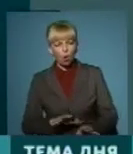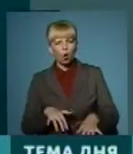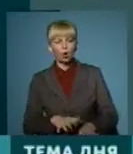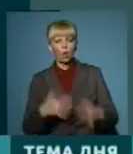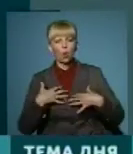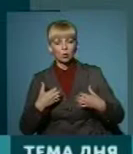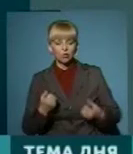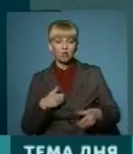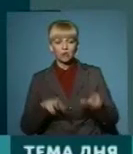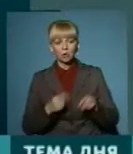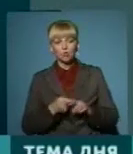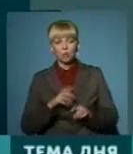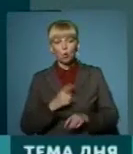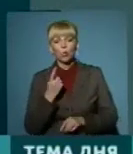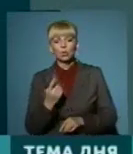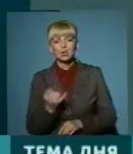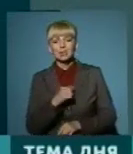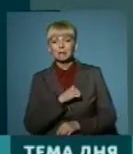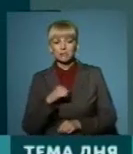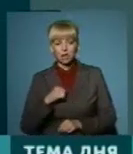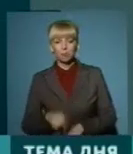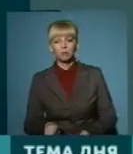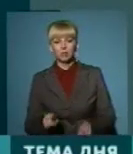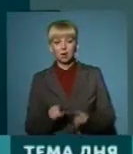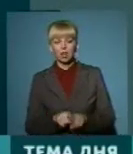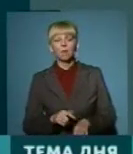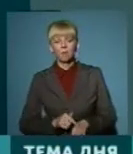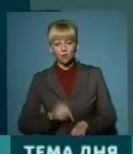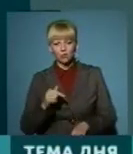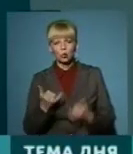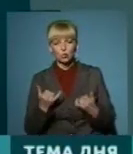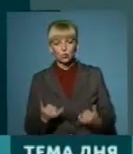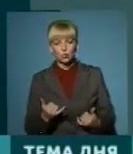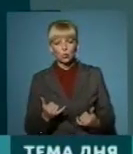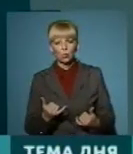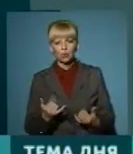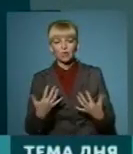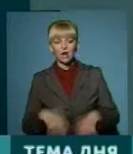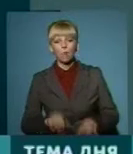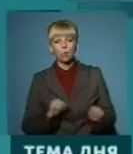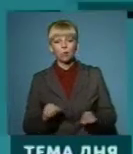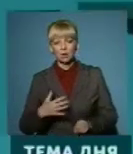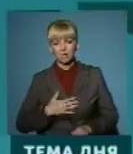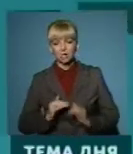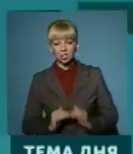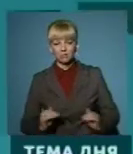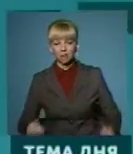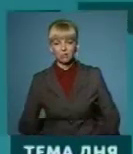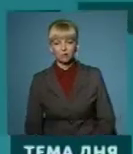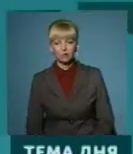оздоровлення. Тому я рахую, це було б одне із самих таких відчутних сьогодні втрачених можливостей для наших дітей.